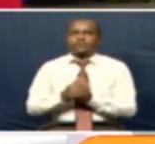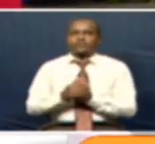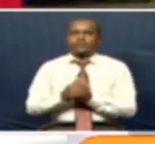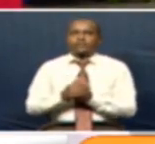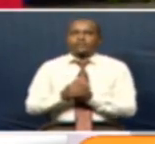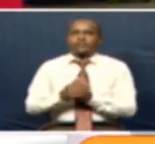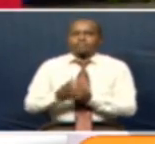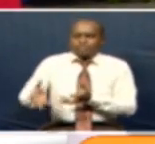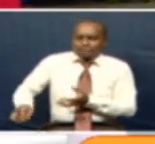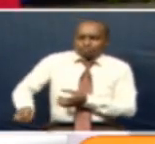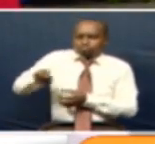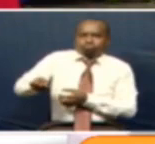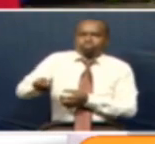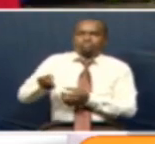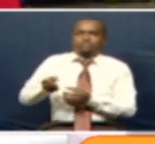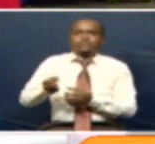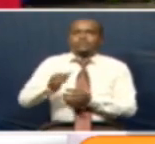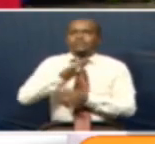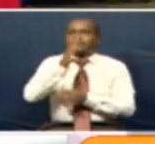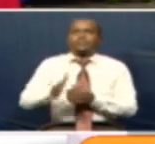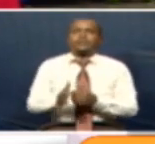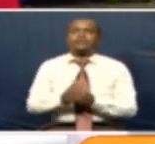suruali na mtu nyuma.